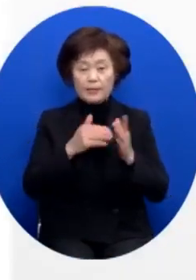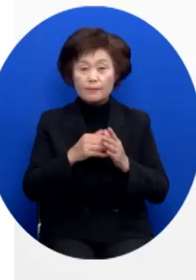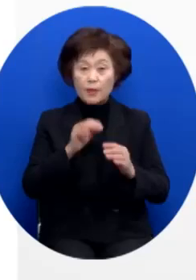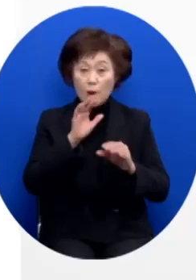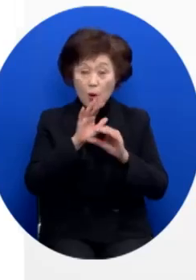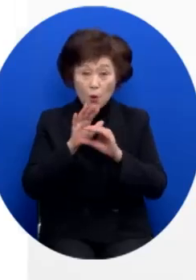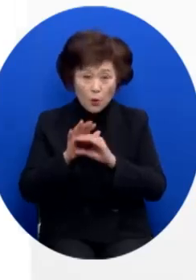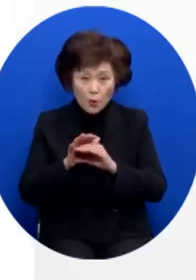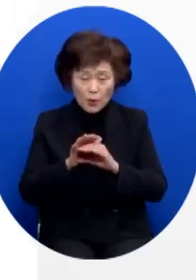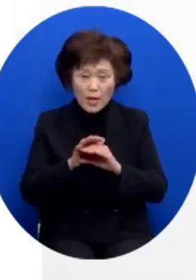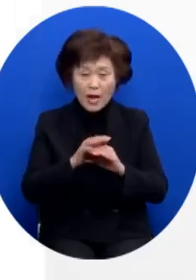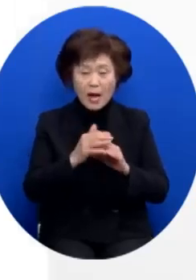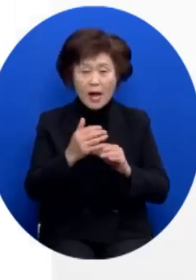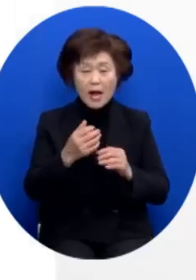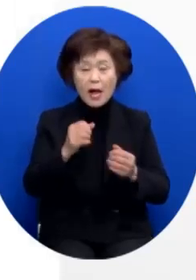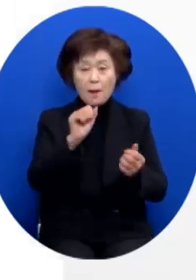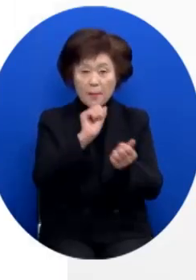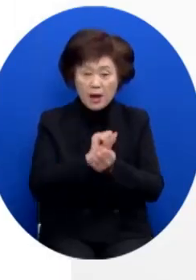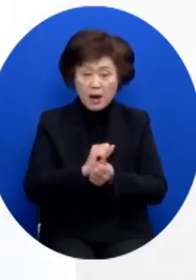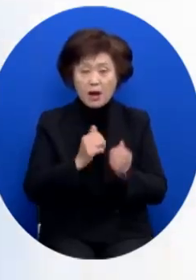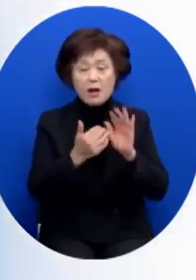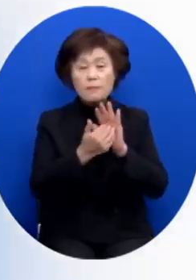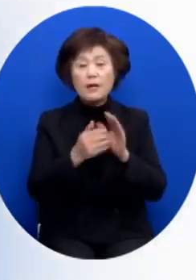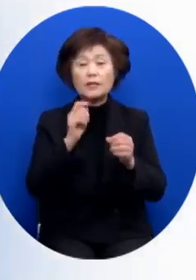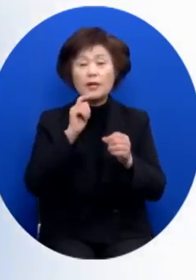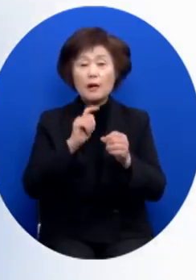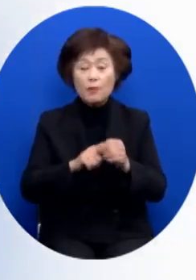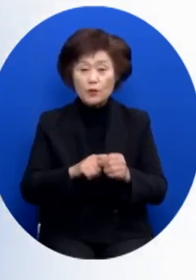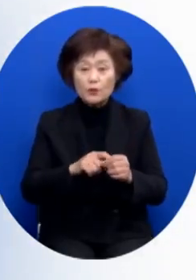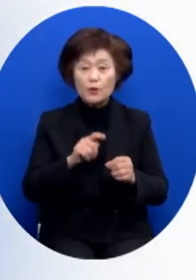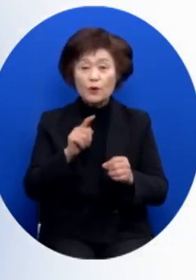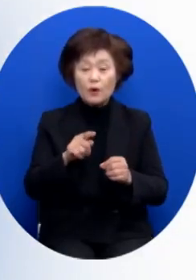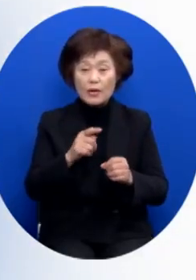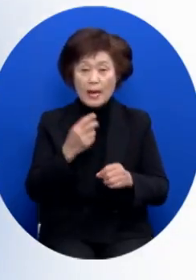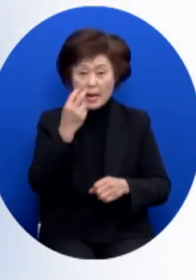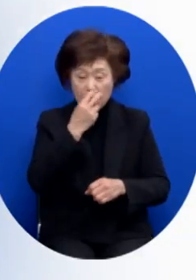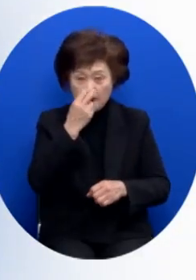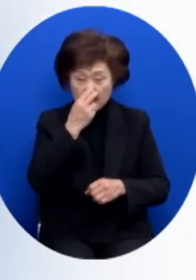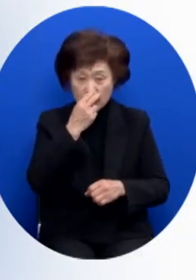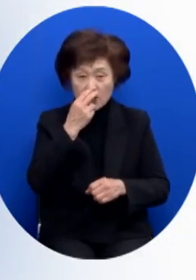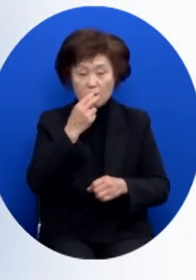코로나 유입을 막기 위해 질병관리청이 공항만에서 수행한 검역 조치와